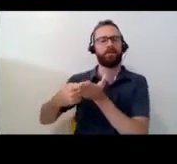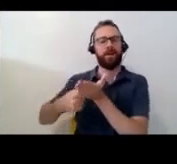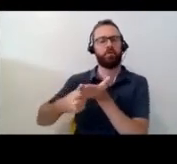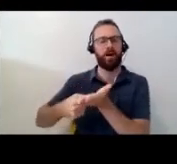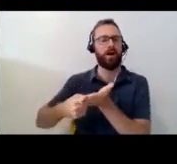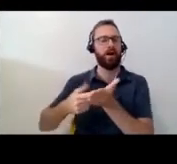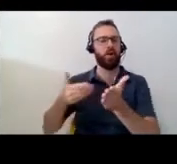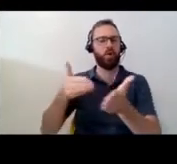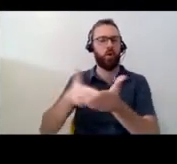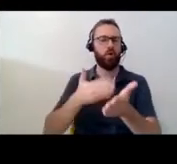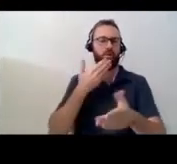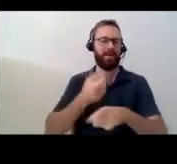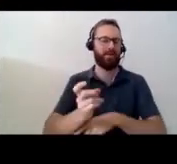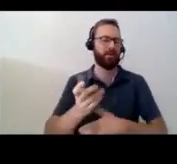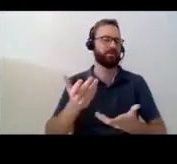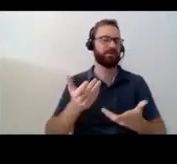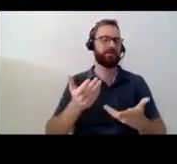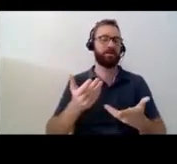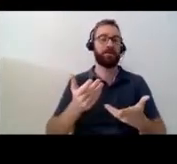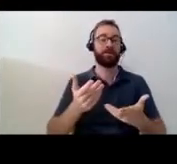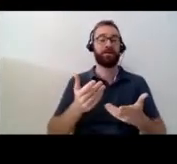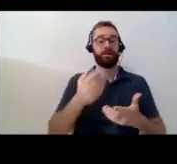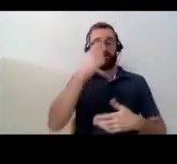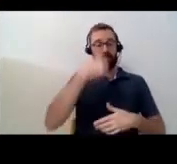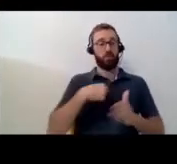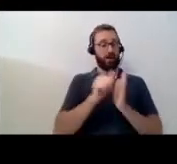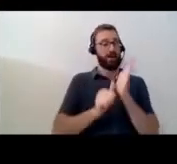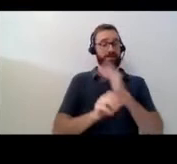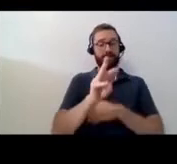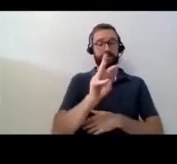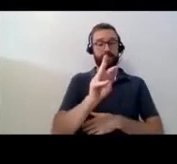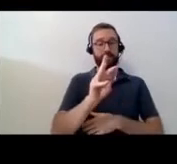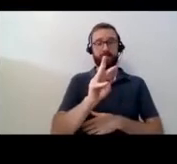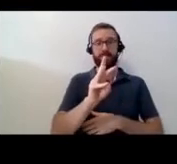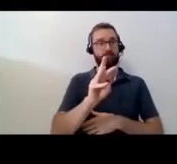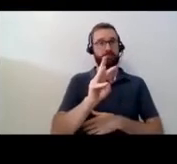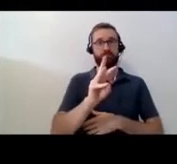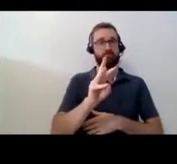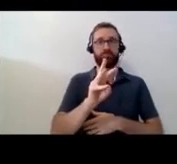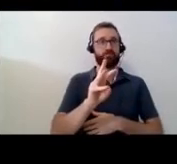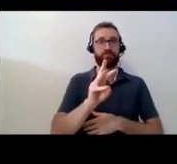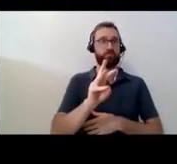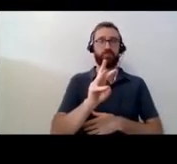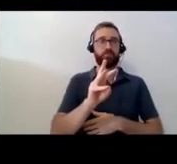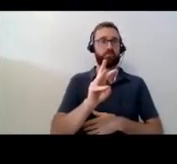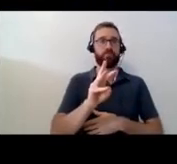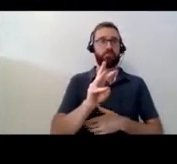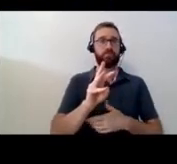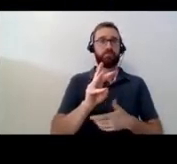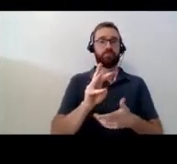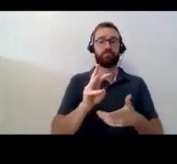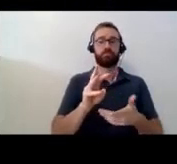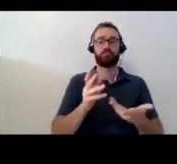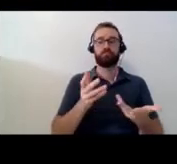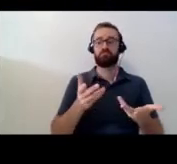maltraitance. Ce qui ferait en sorte que l'article 6 vient essentiellement aménager une